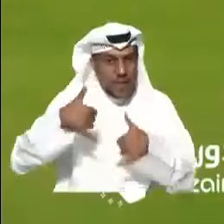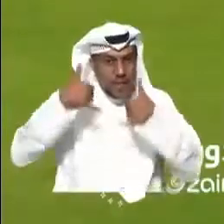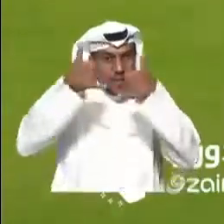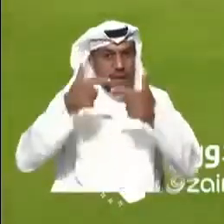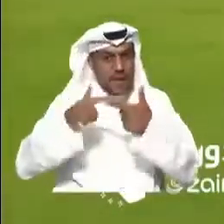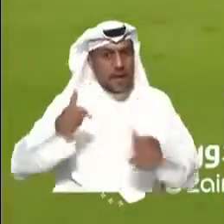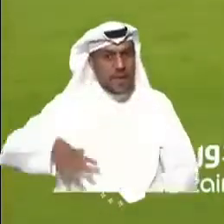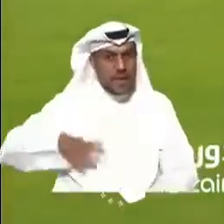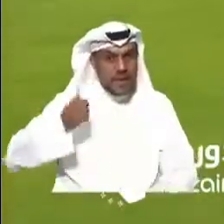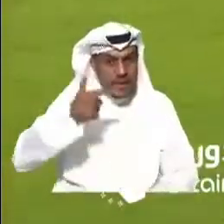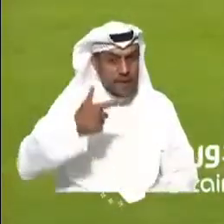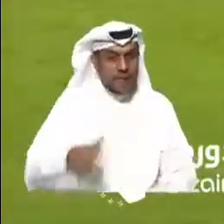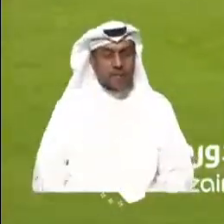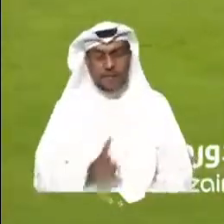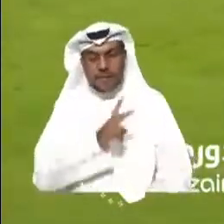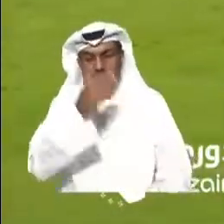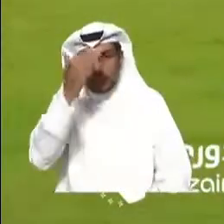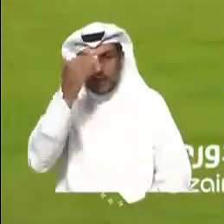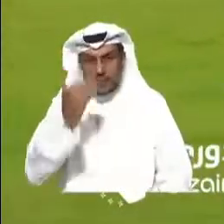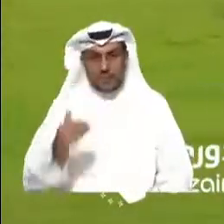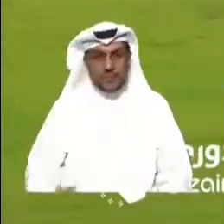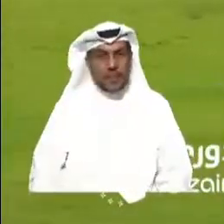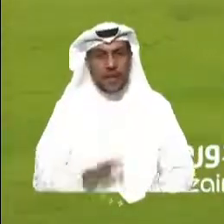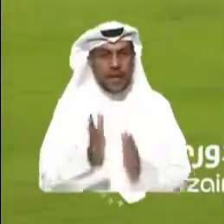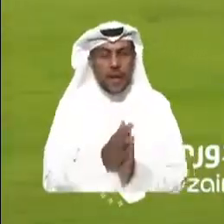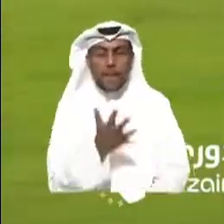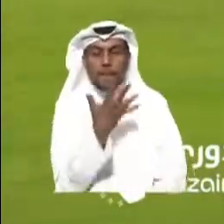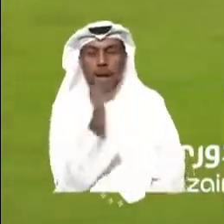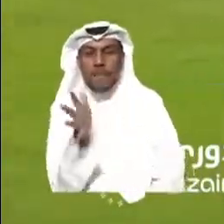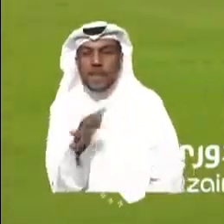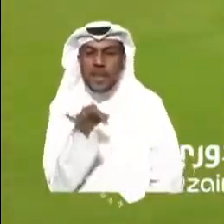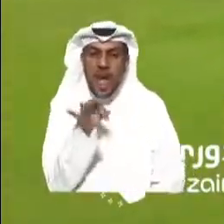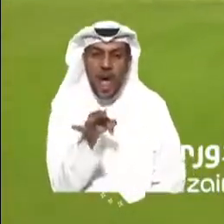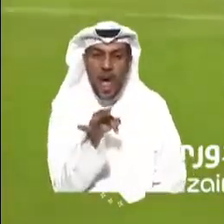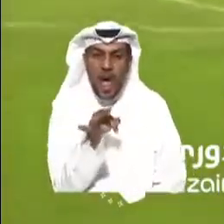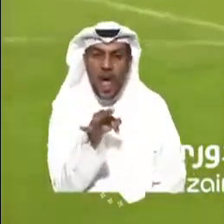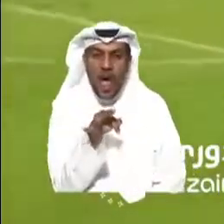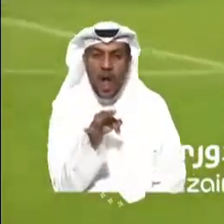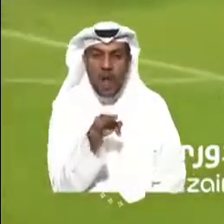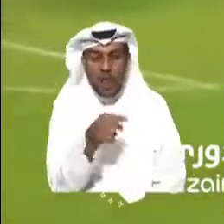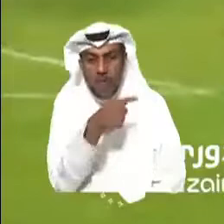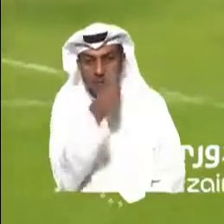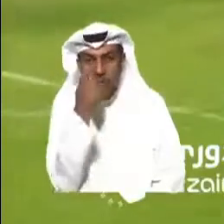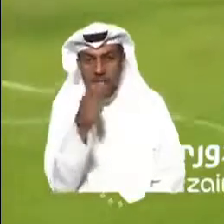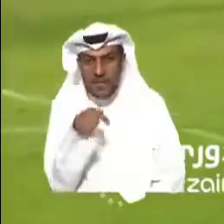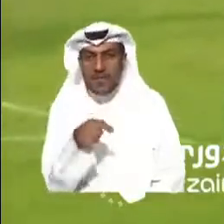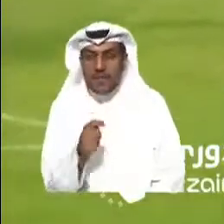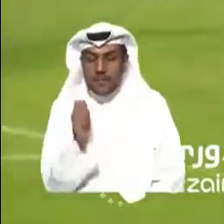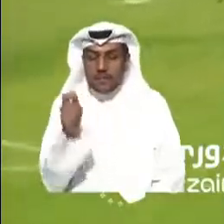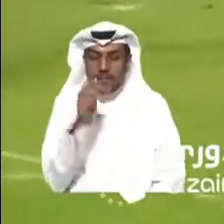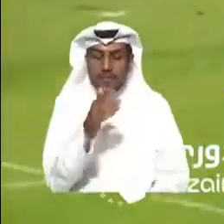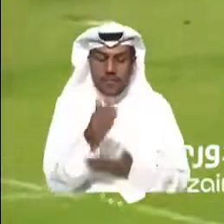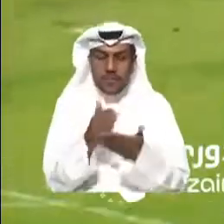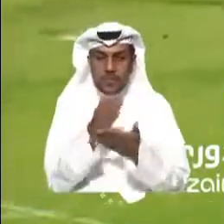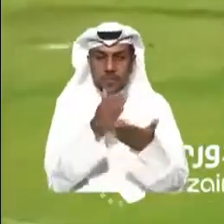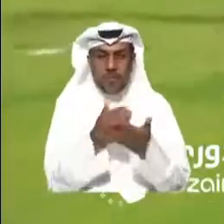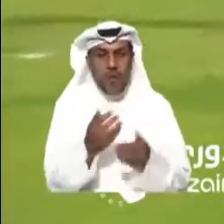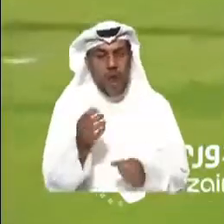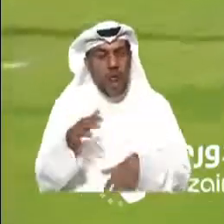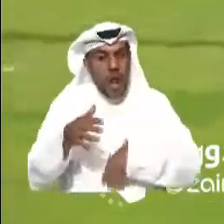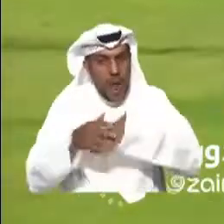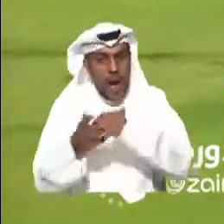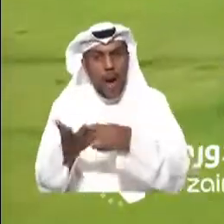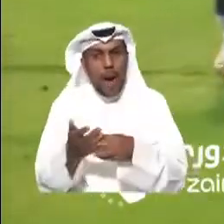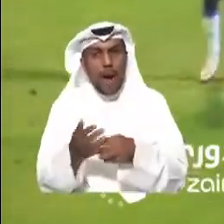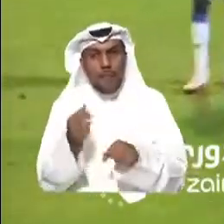كره القدم عن توزيع جوائز بقيمه 50,000 دينار في الموسم الواحد مقسمه على اللاعبين والجهاز الفني فيما